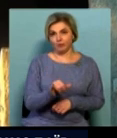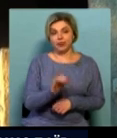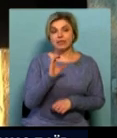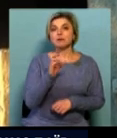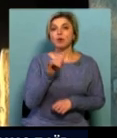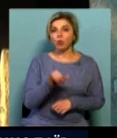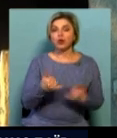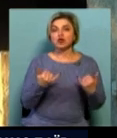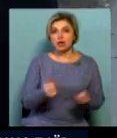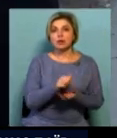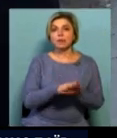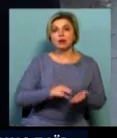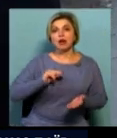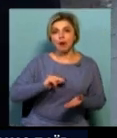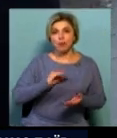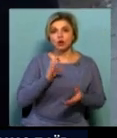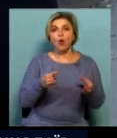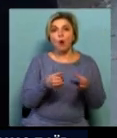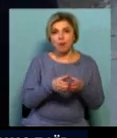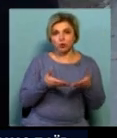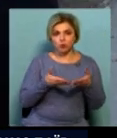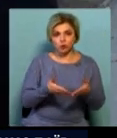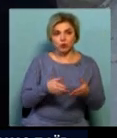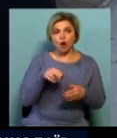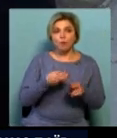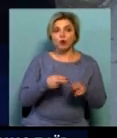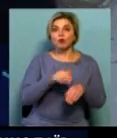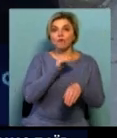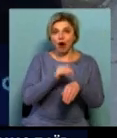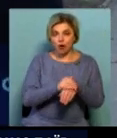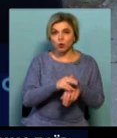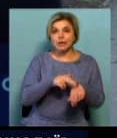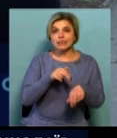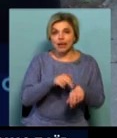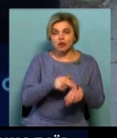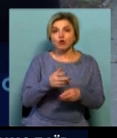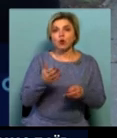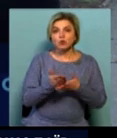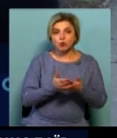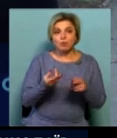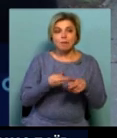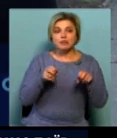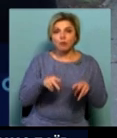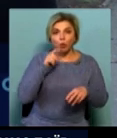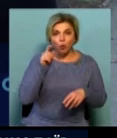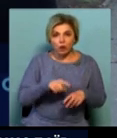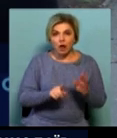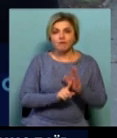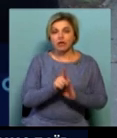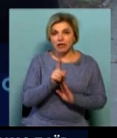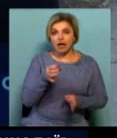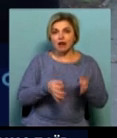на сьогодні триває робота з командою судна. За вказаним фактом слідчими Служби безпеки України відкрито